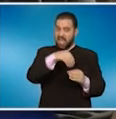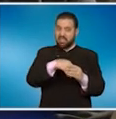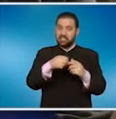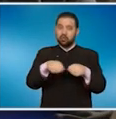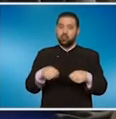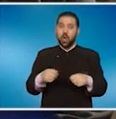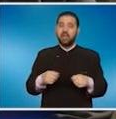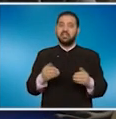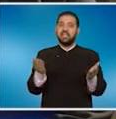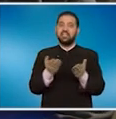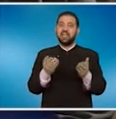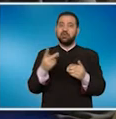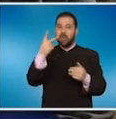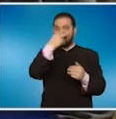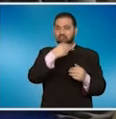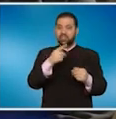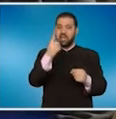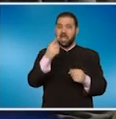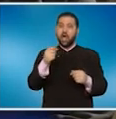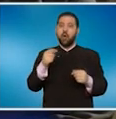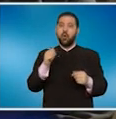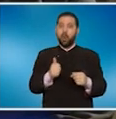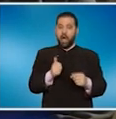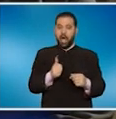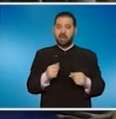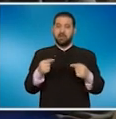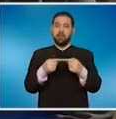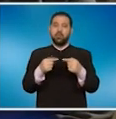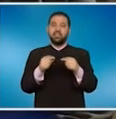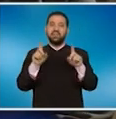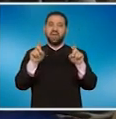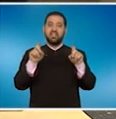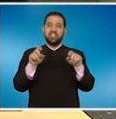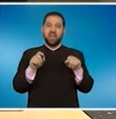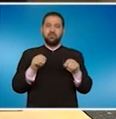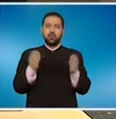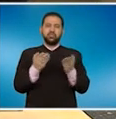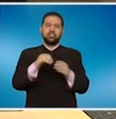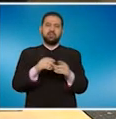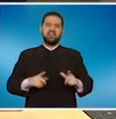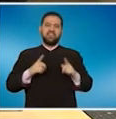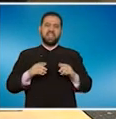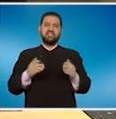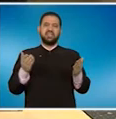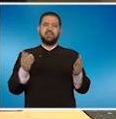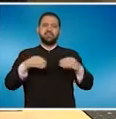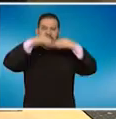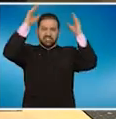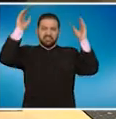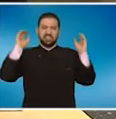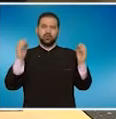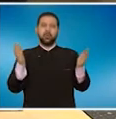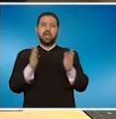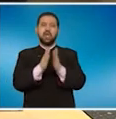ascetică, ca o armă împotriva celui rău. De multe ori în viețile sfinților citim cum rugându-se un sfânt îi frige pe demon, se spune